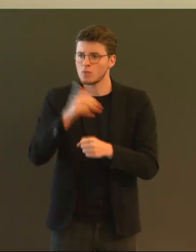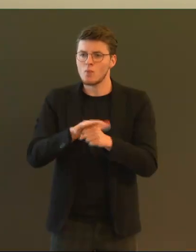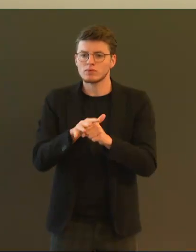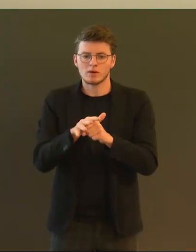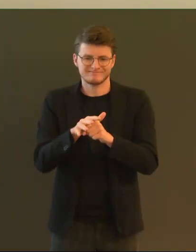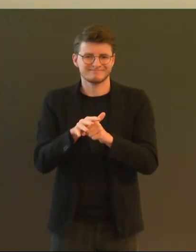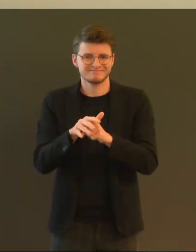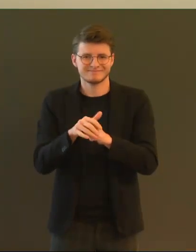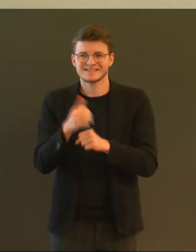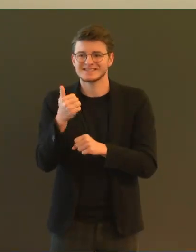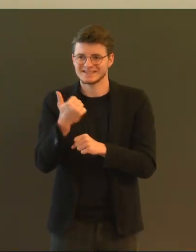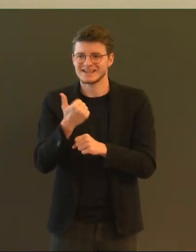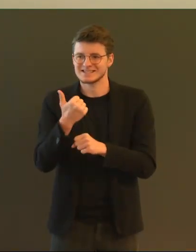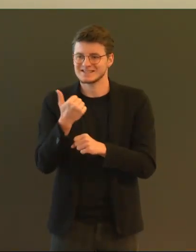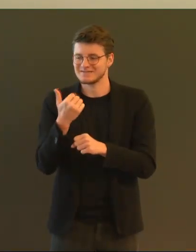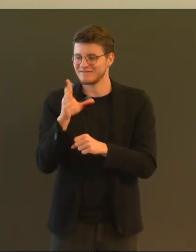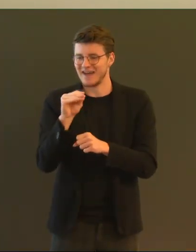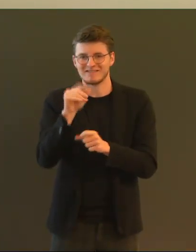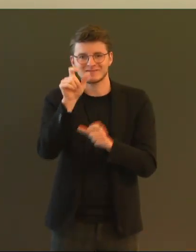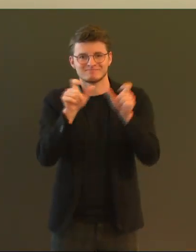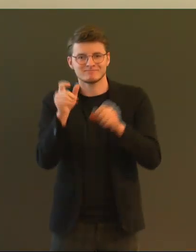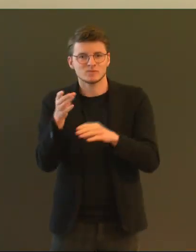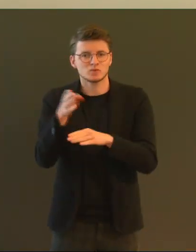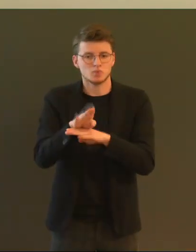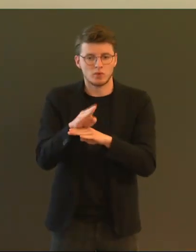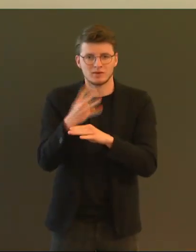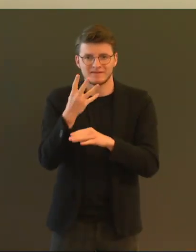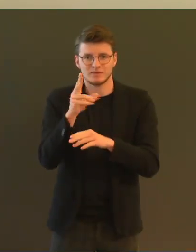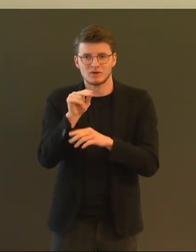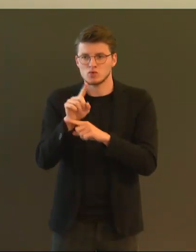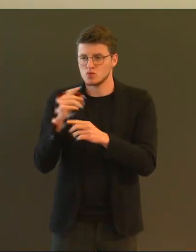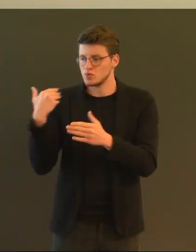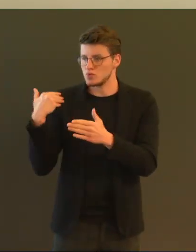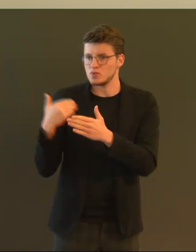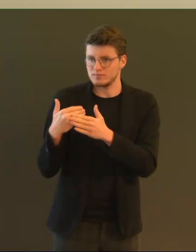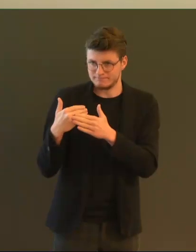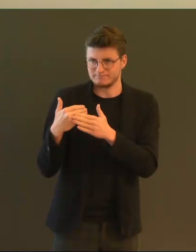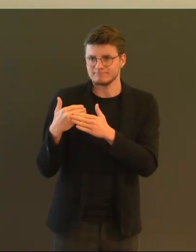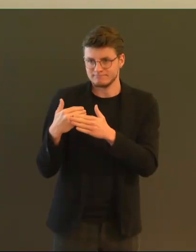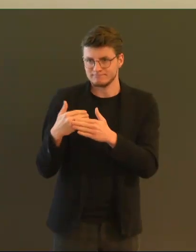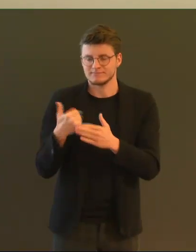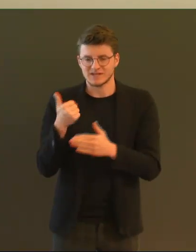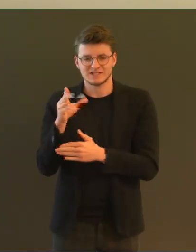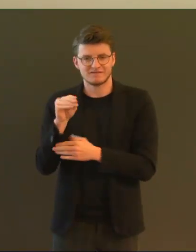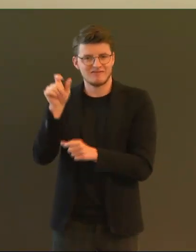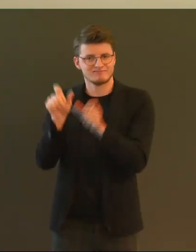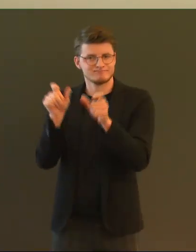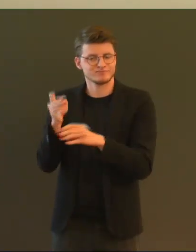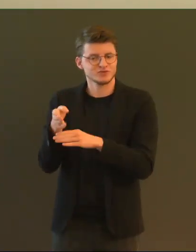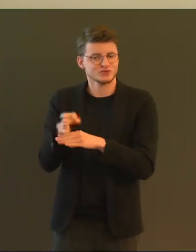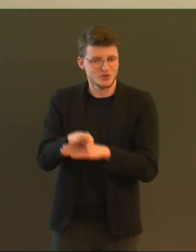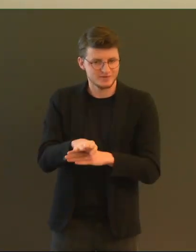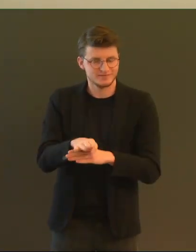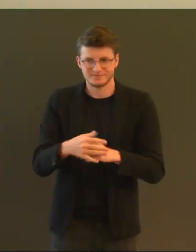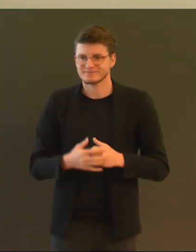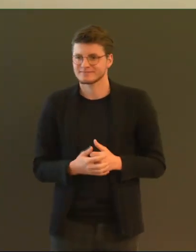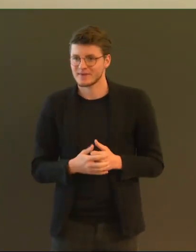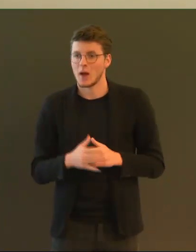er jammer genoeg opnieuw 56 overlijdens gerapporteerd. Maar ook hier is de